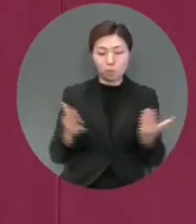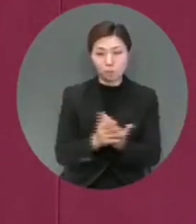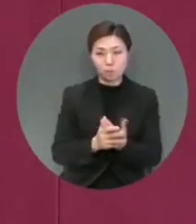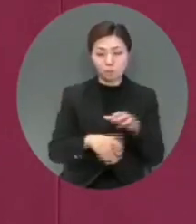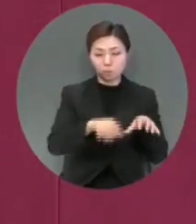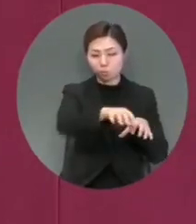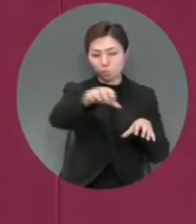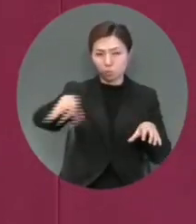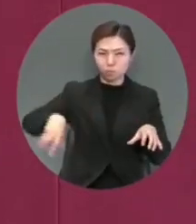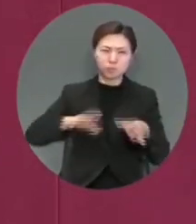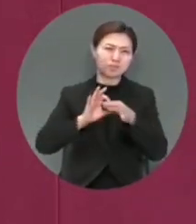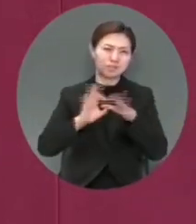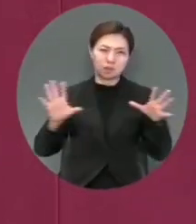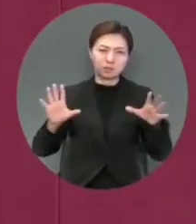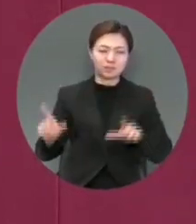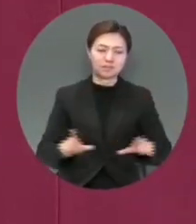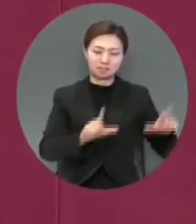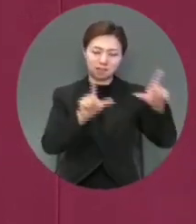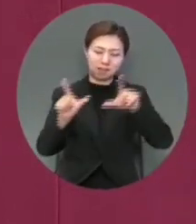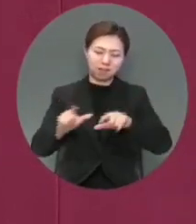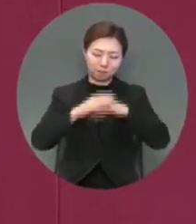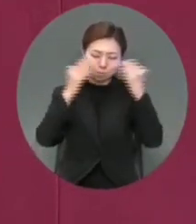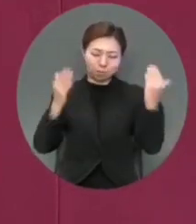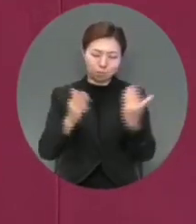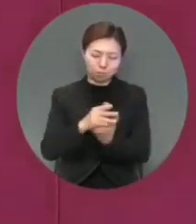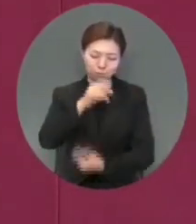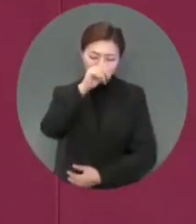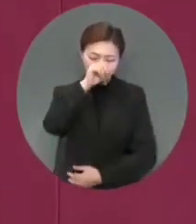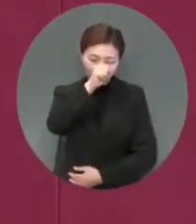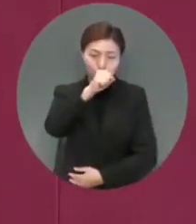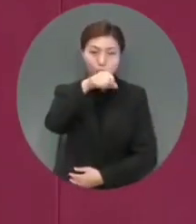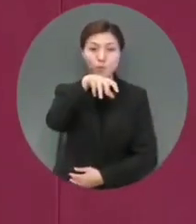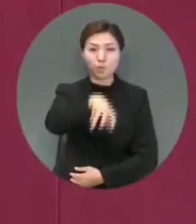구현에도 노력해 왔습니다.